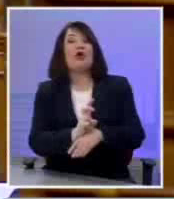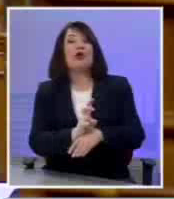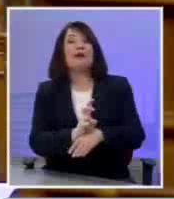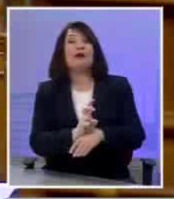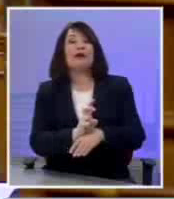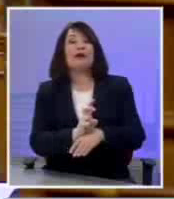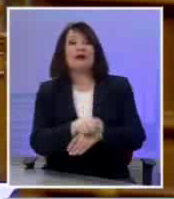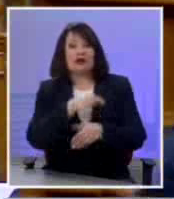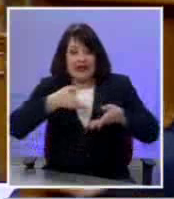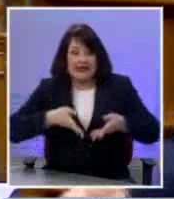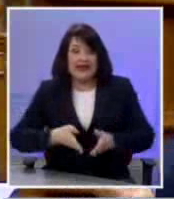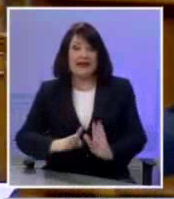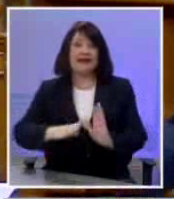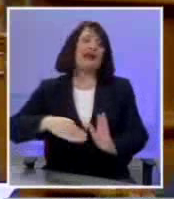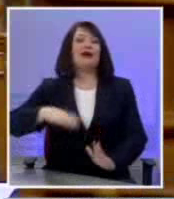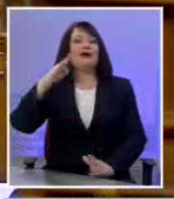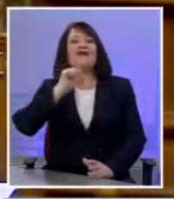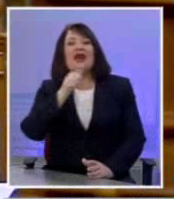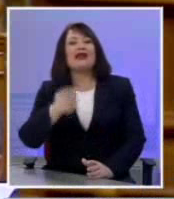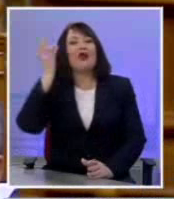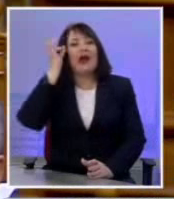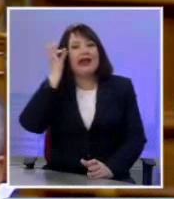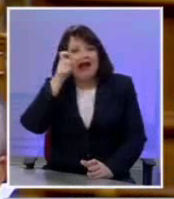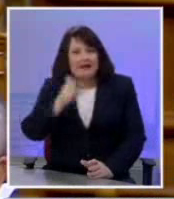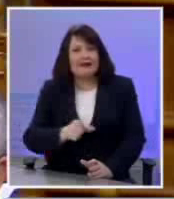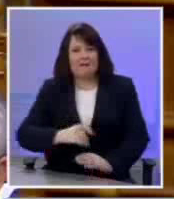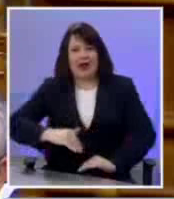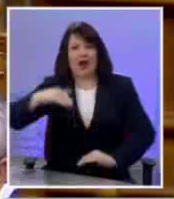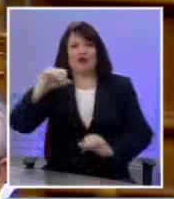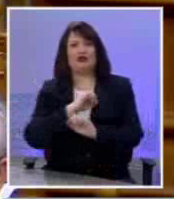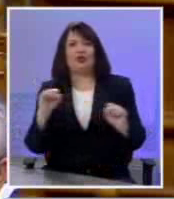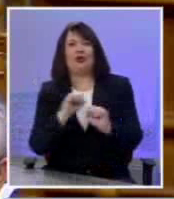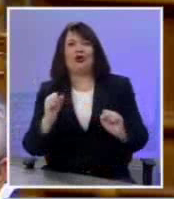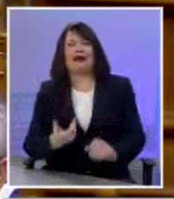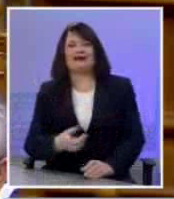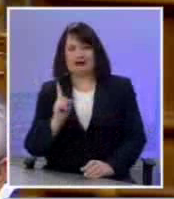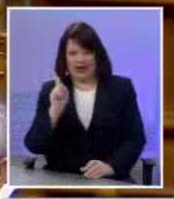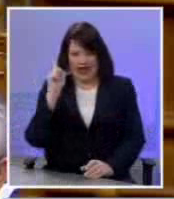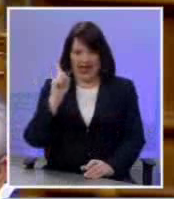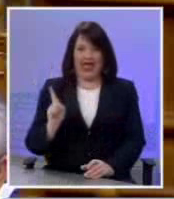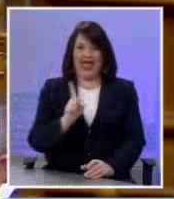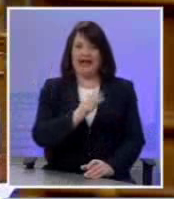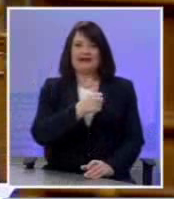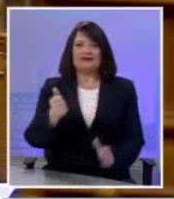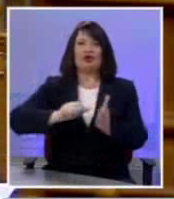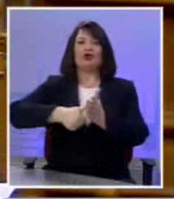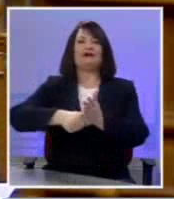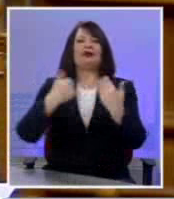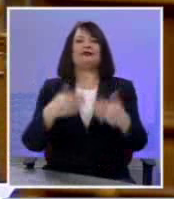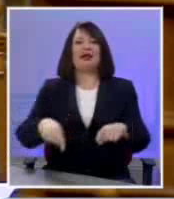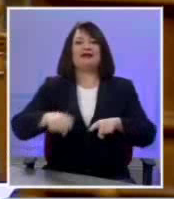θρέμα στη Γαλλία, στο Βέλγιο, και ότι ακόμα και αυτός που πέρασε μόνο εδώ ταυτοποιήθηκε και πουθενά